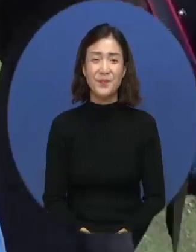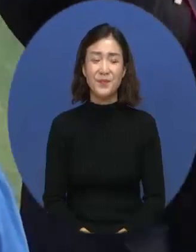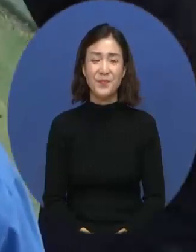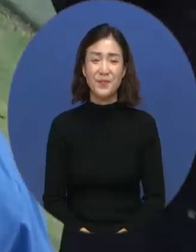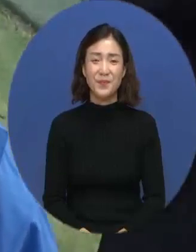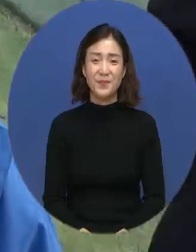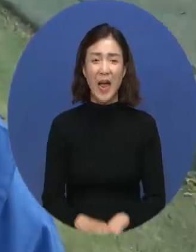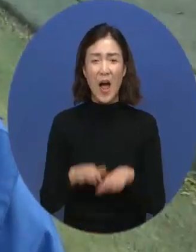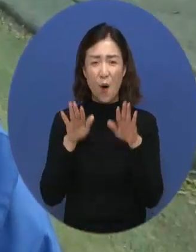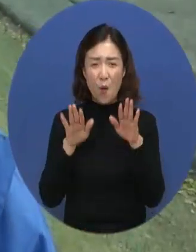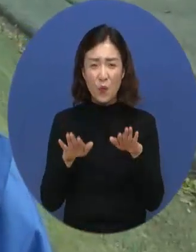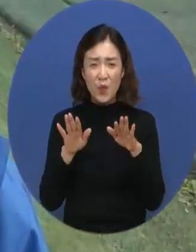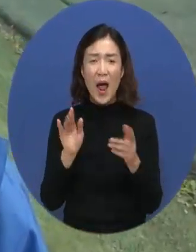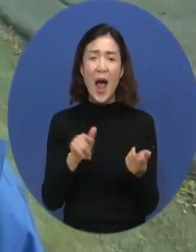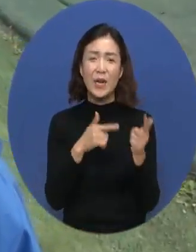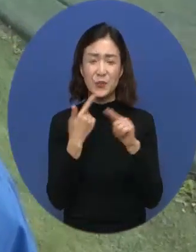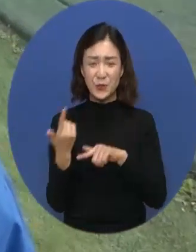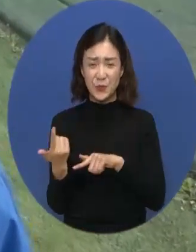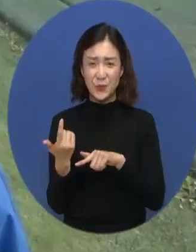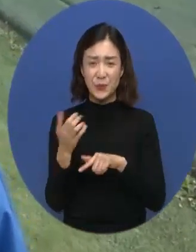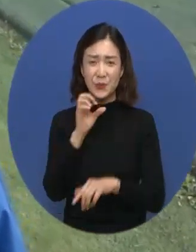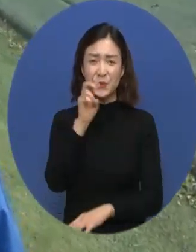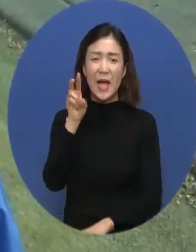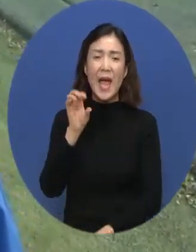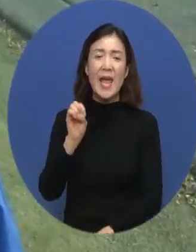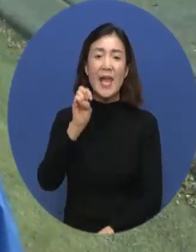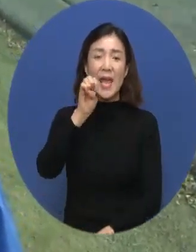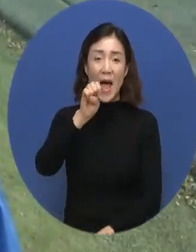아니, 오늘 하루 이렇게 참